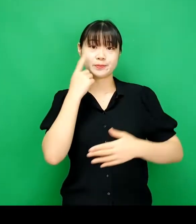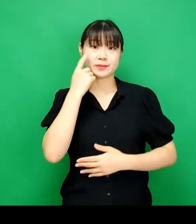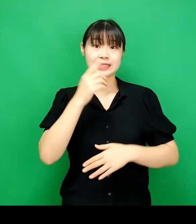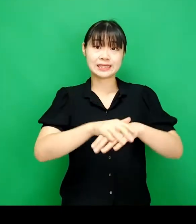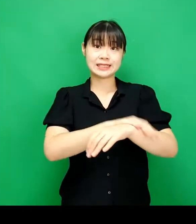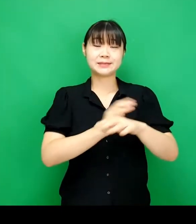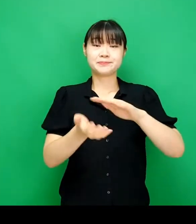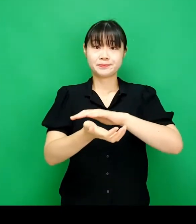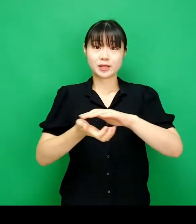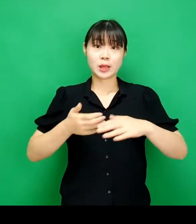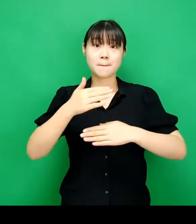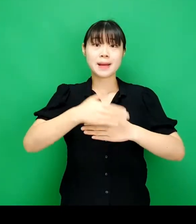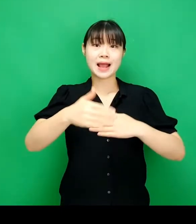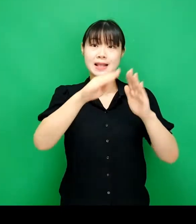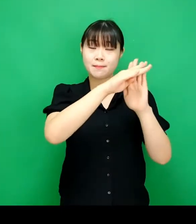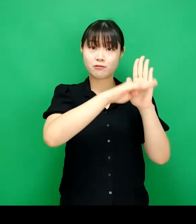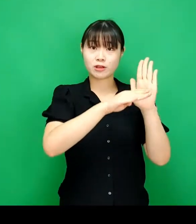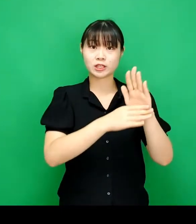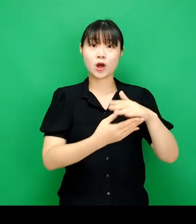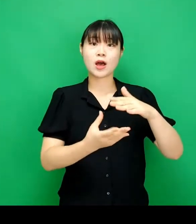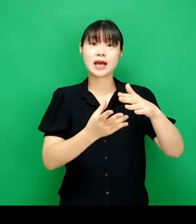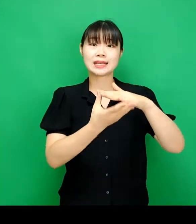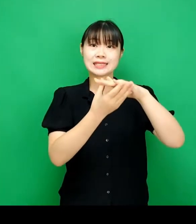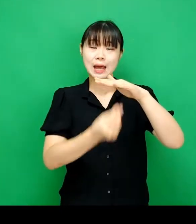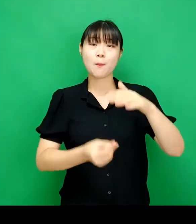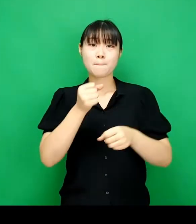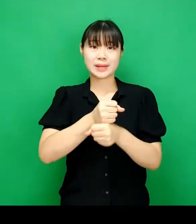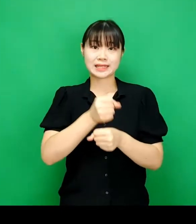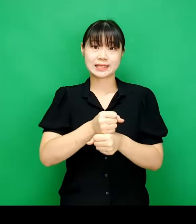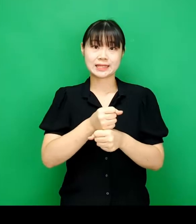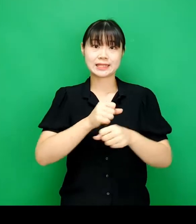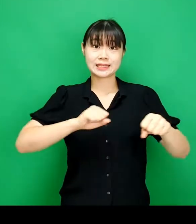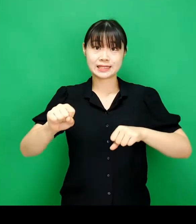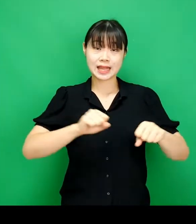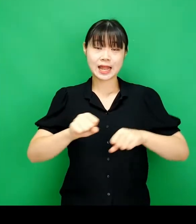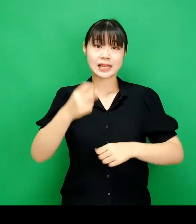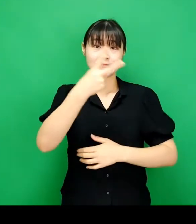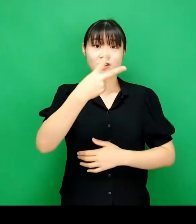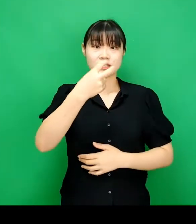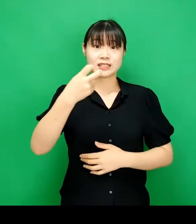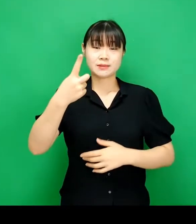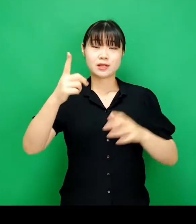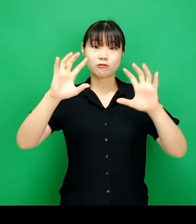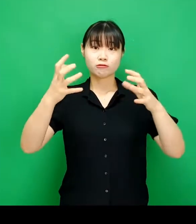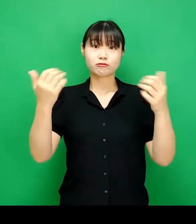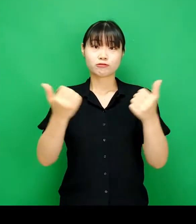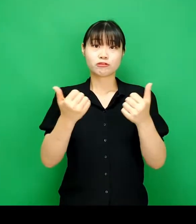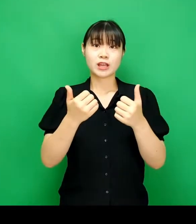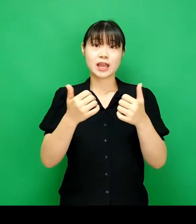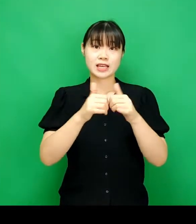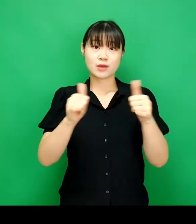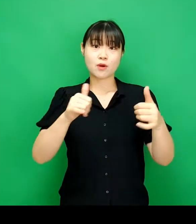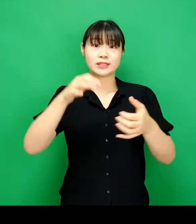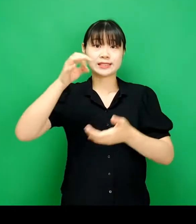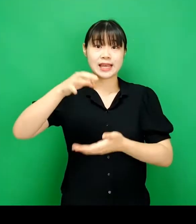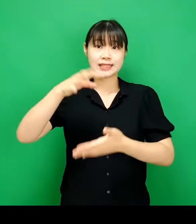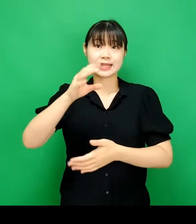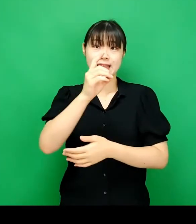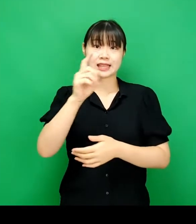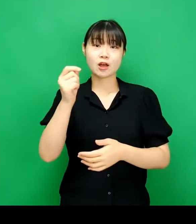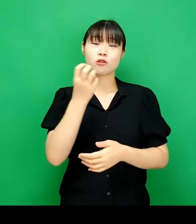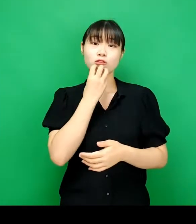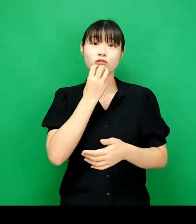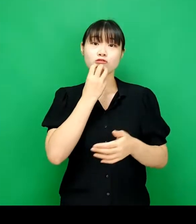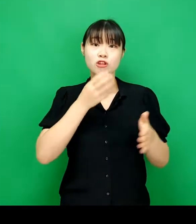실습하기 전에 파일 메뉴에서 사본 만들기를 실행해 주십시오. 2021년 국회의원